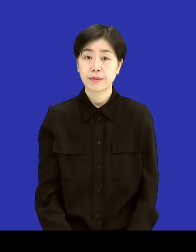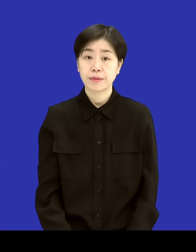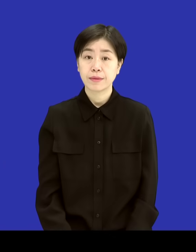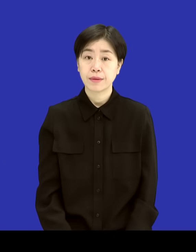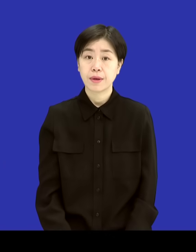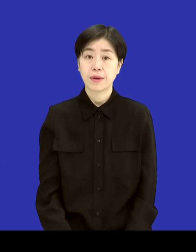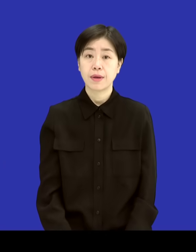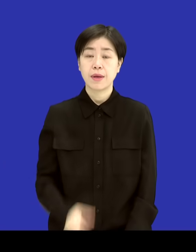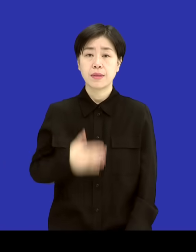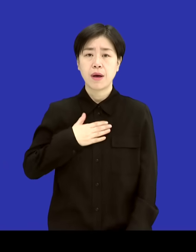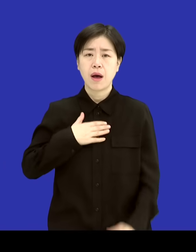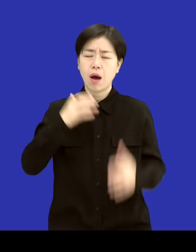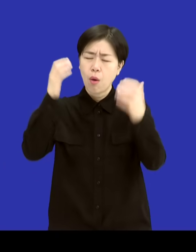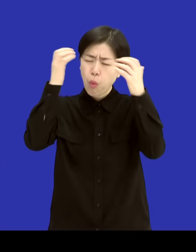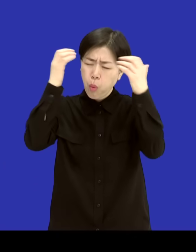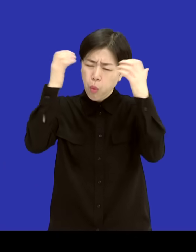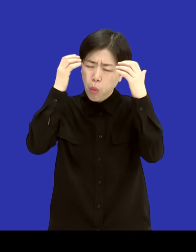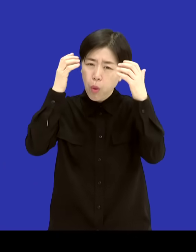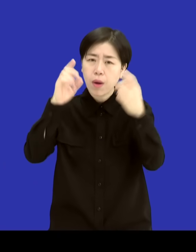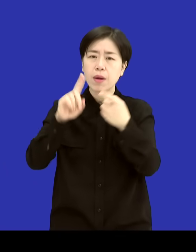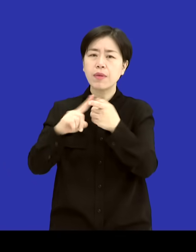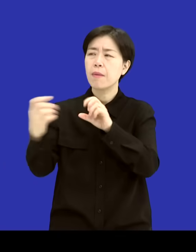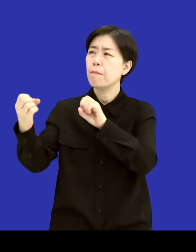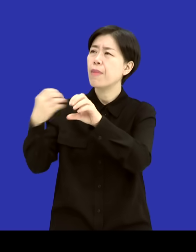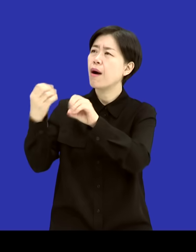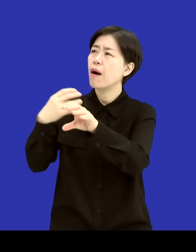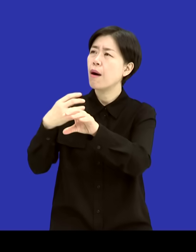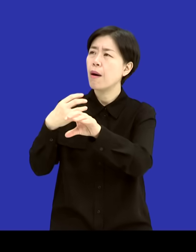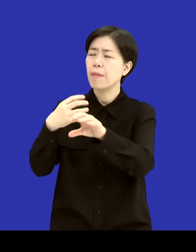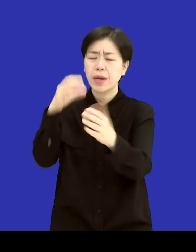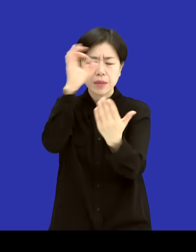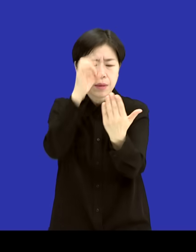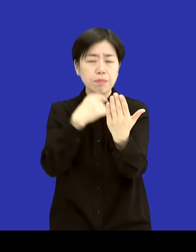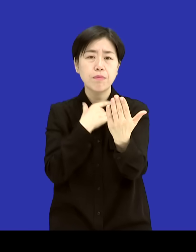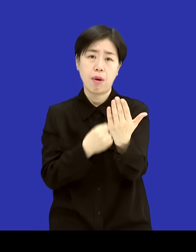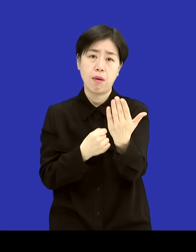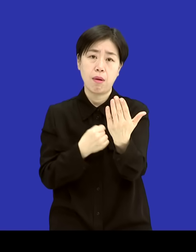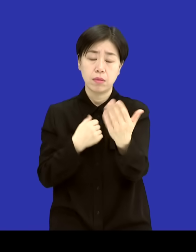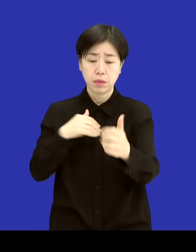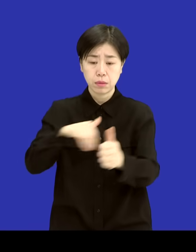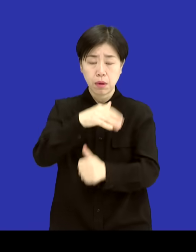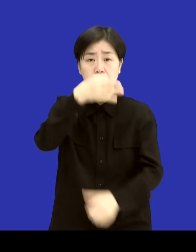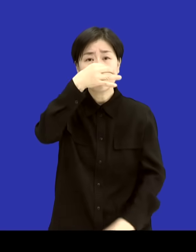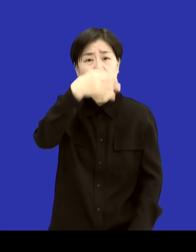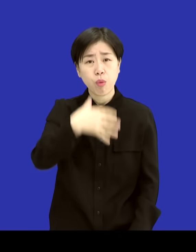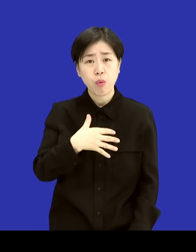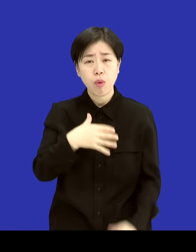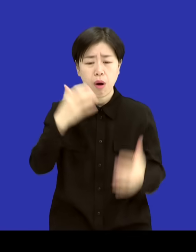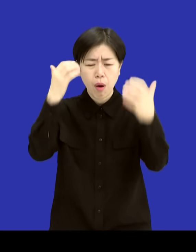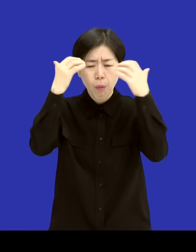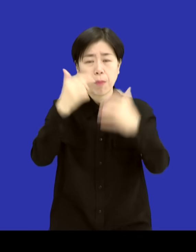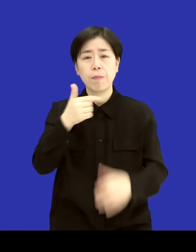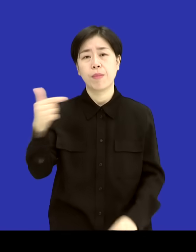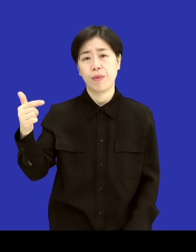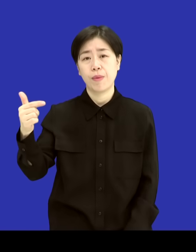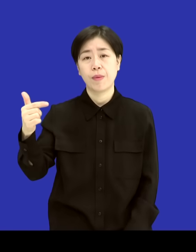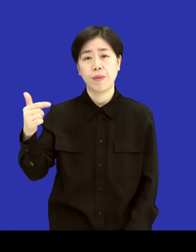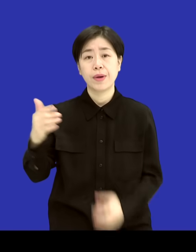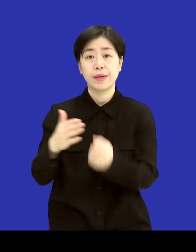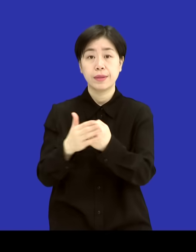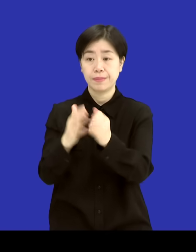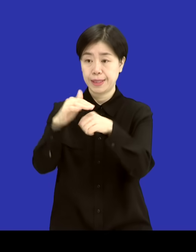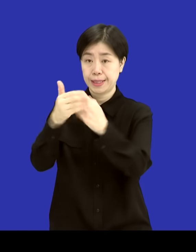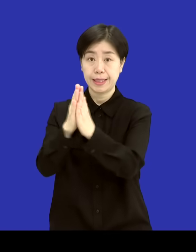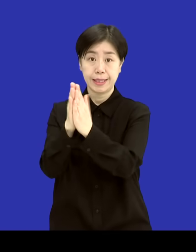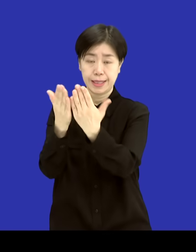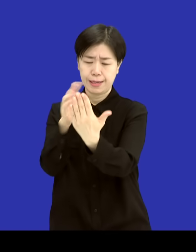답을 좀 찾고 싶었어요. 예. 예, 왜냐하면 너무 힘드니까. 예. 그리고 그 안에서의 해답이 나를